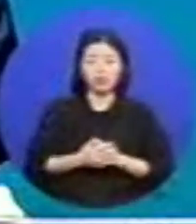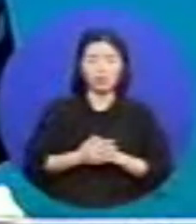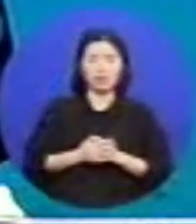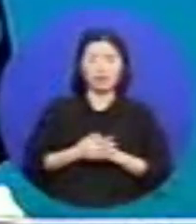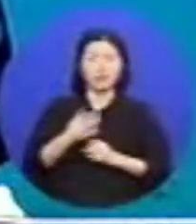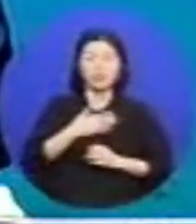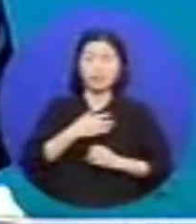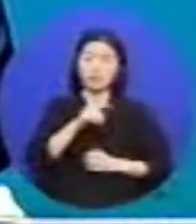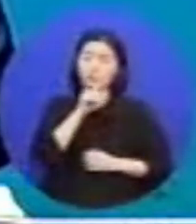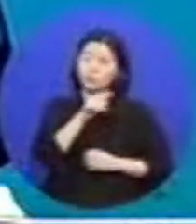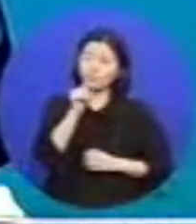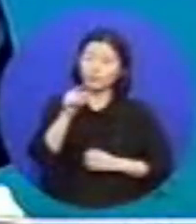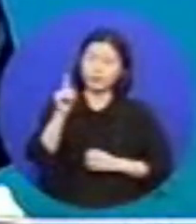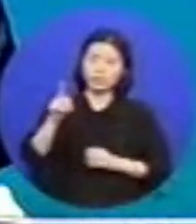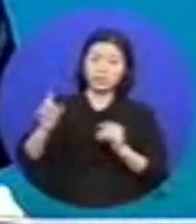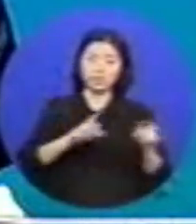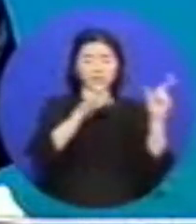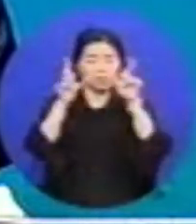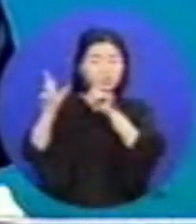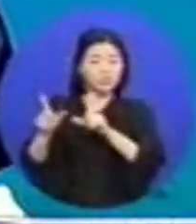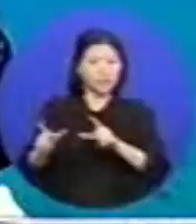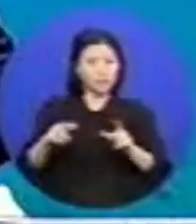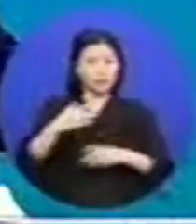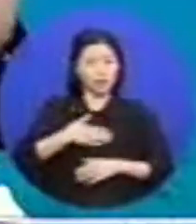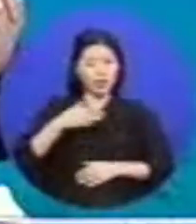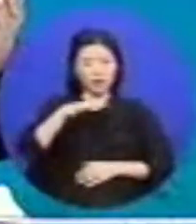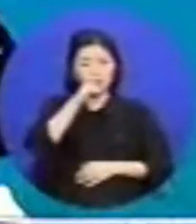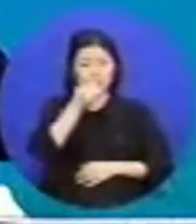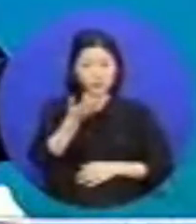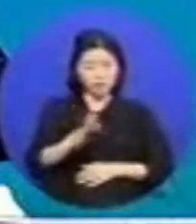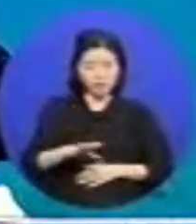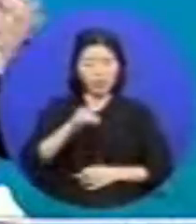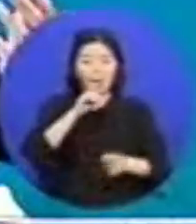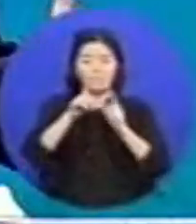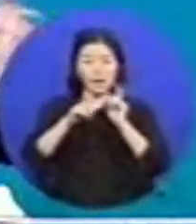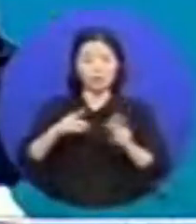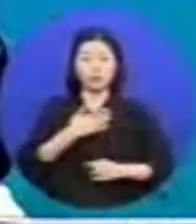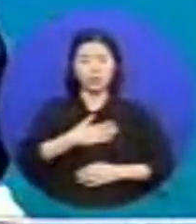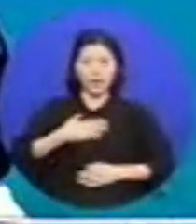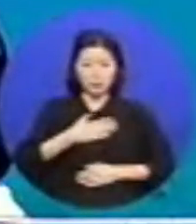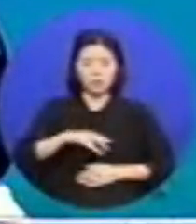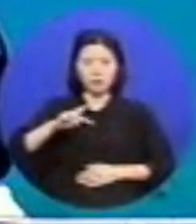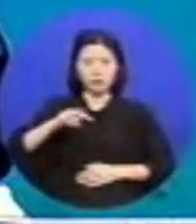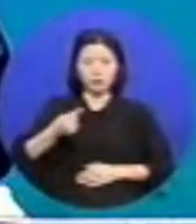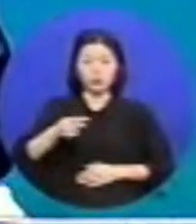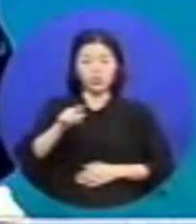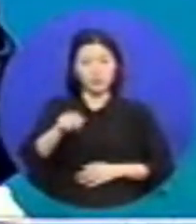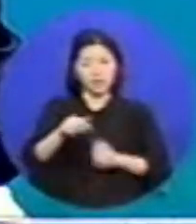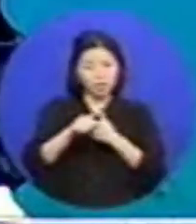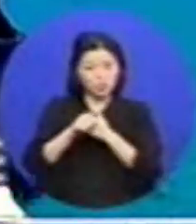이렇게 살아야 된다고 알고는 있는데 왜 나는 말도 감정도 그렇게 안 되는 걸까?